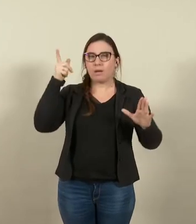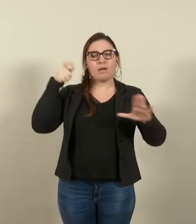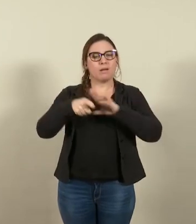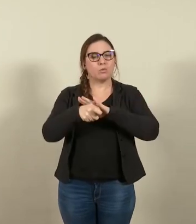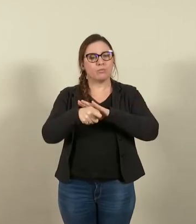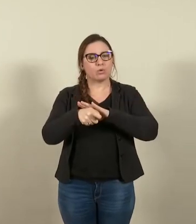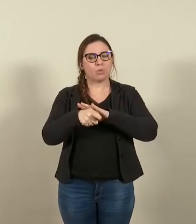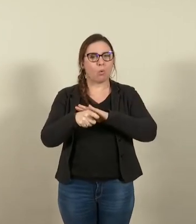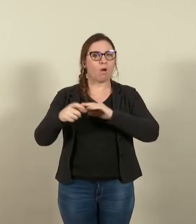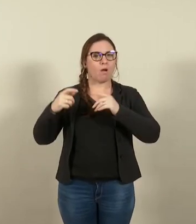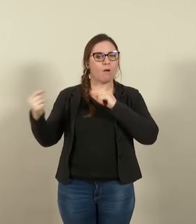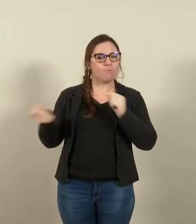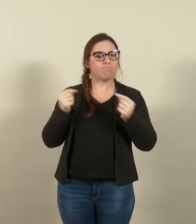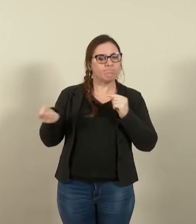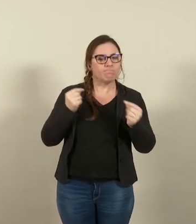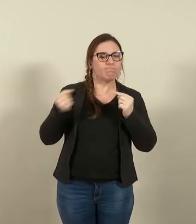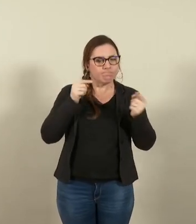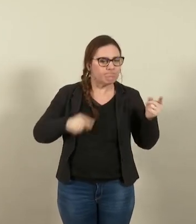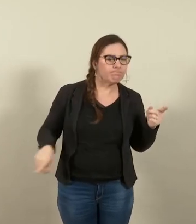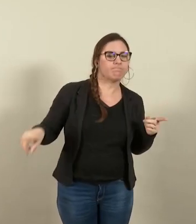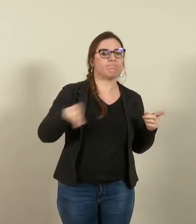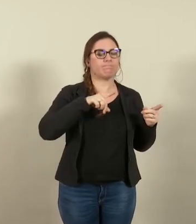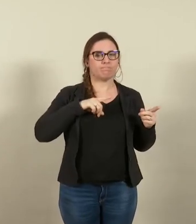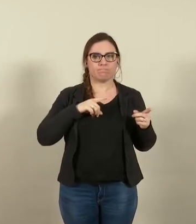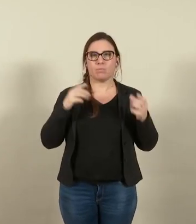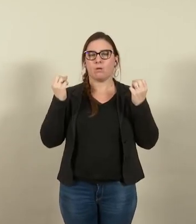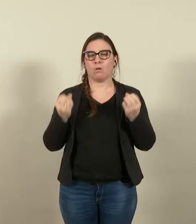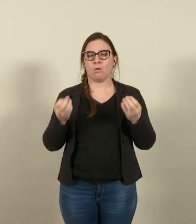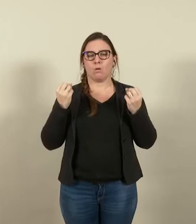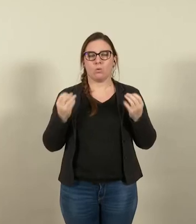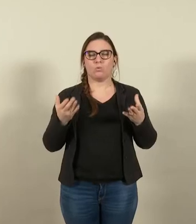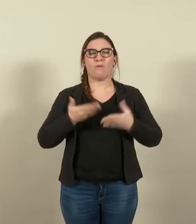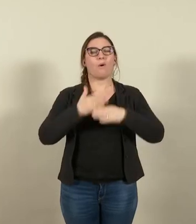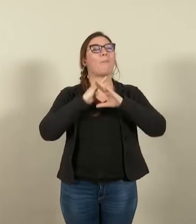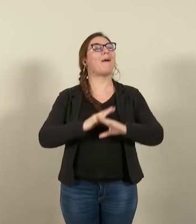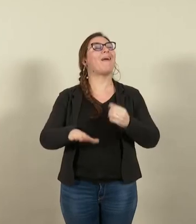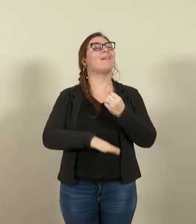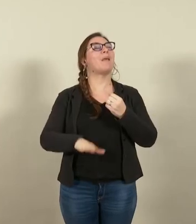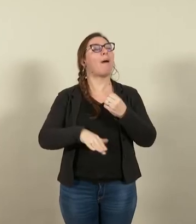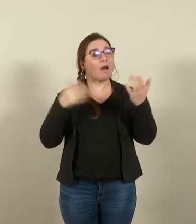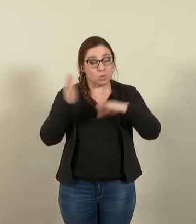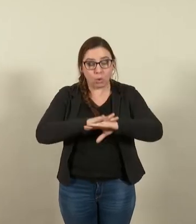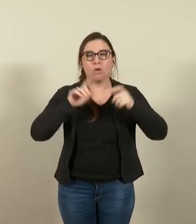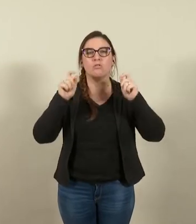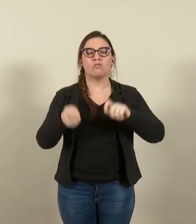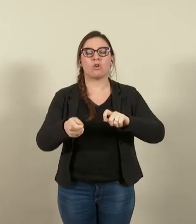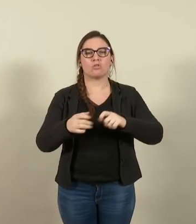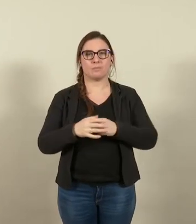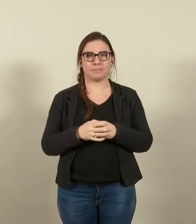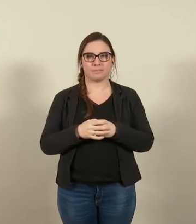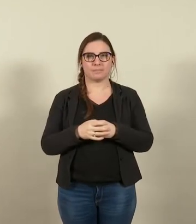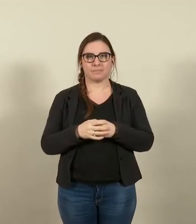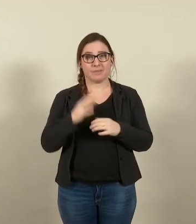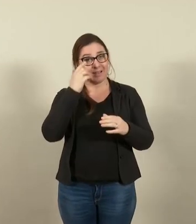avaient été discutées par tout le monde et que très souvent ce qui était prévu au départ était modifié j'avais trouvé